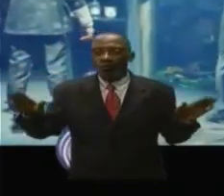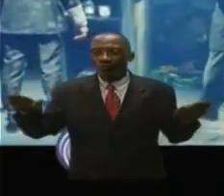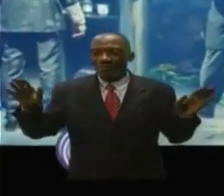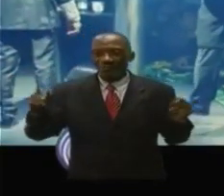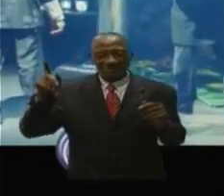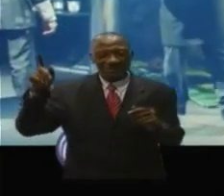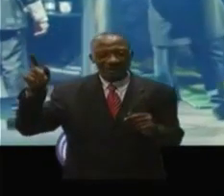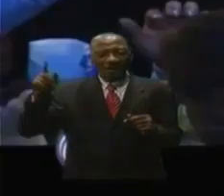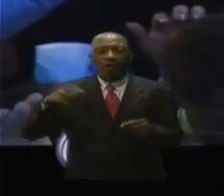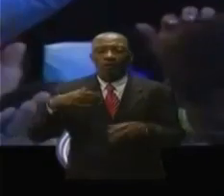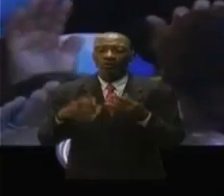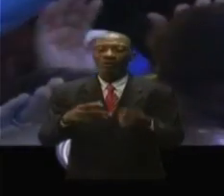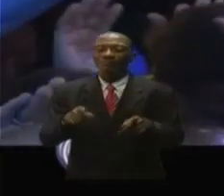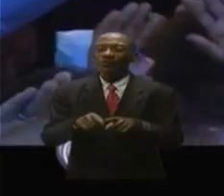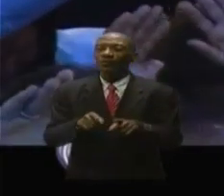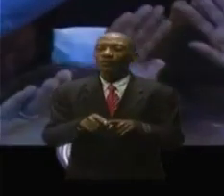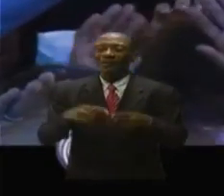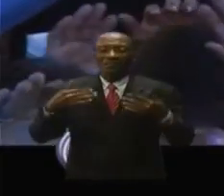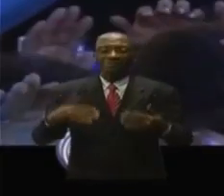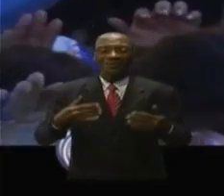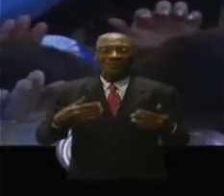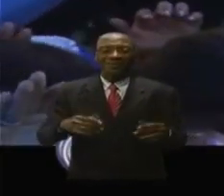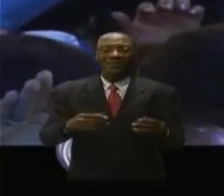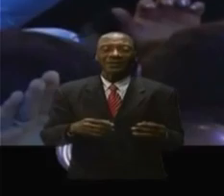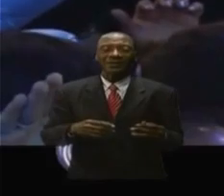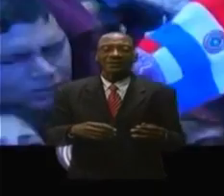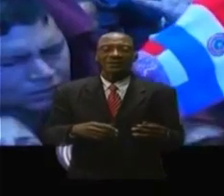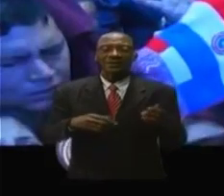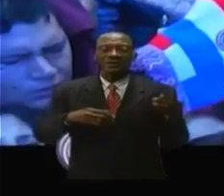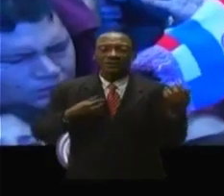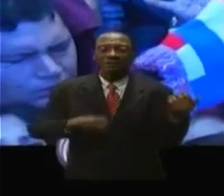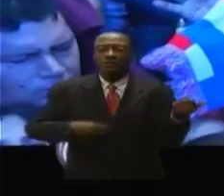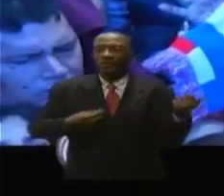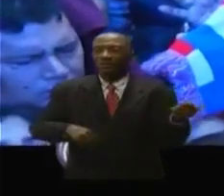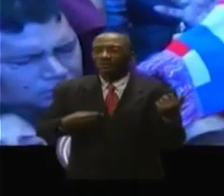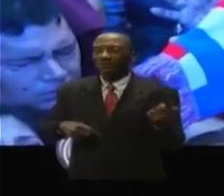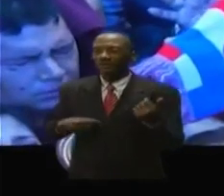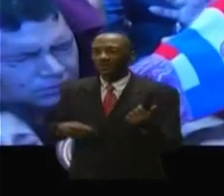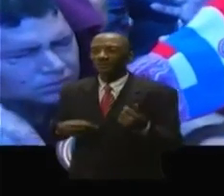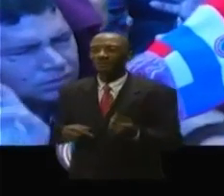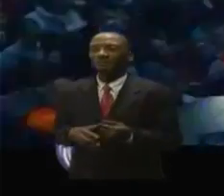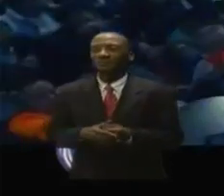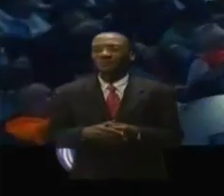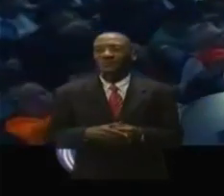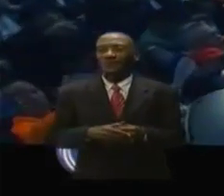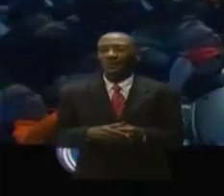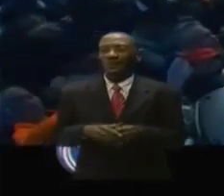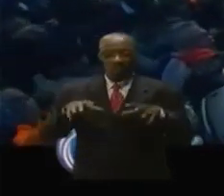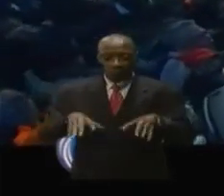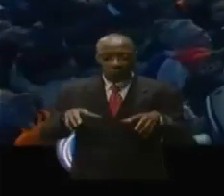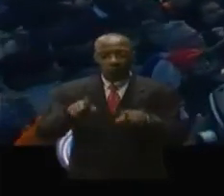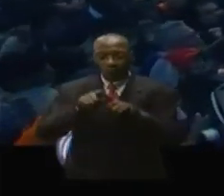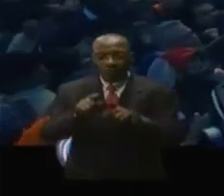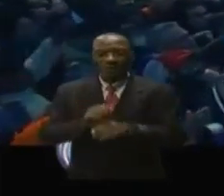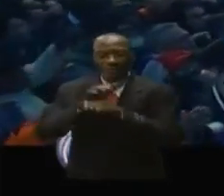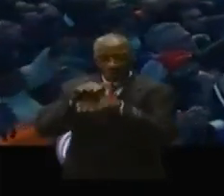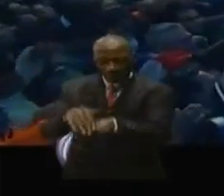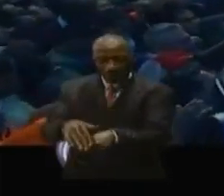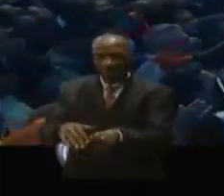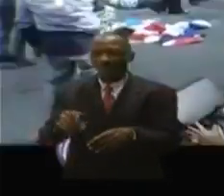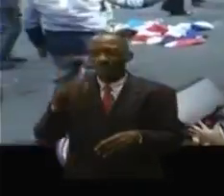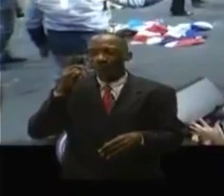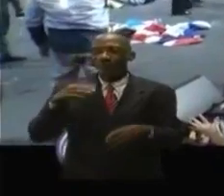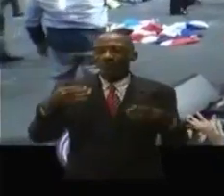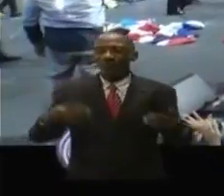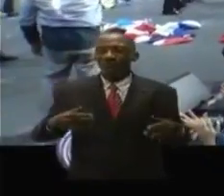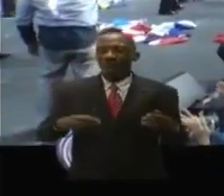Mutombo Kalombo, du ministère Amen qui avait émerveillé cette multitude de chrétiens venus de divers horizons et pays, tant de